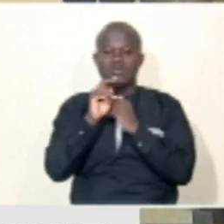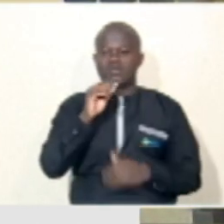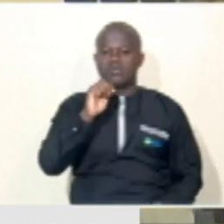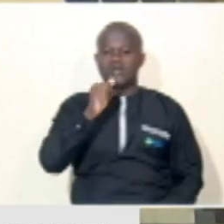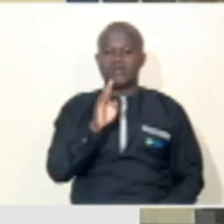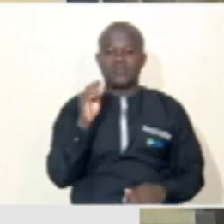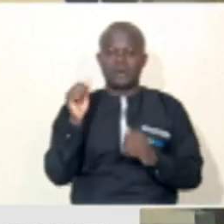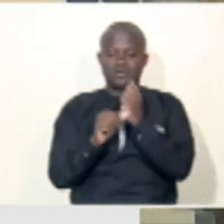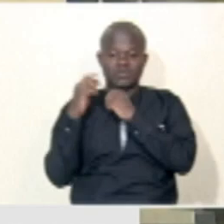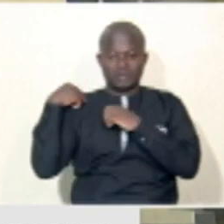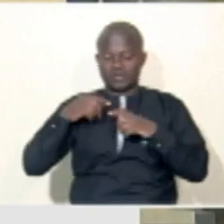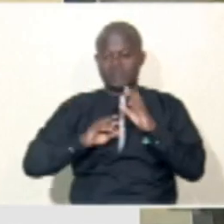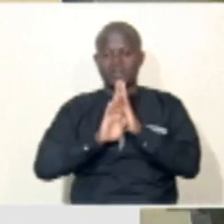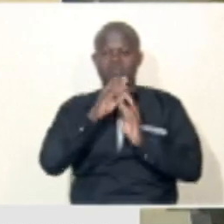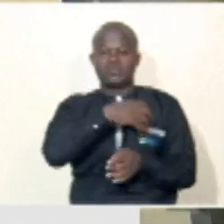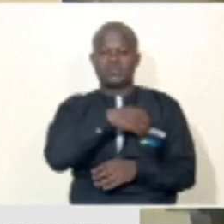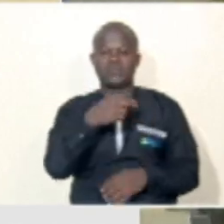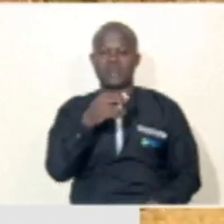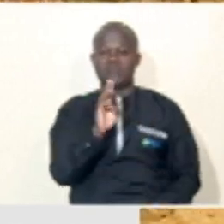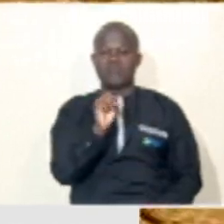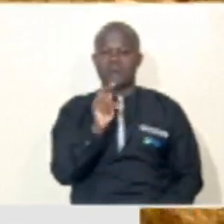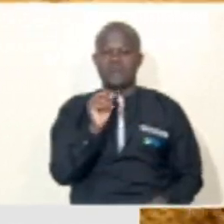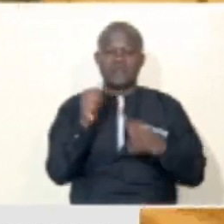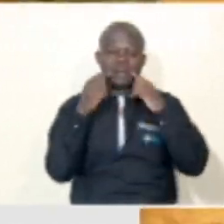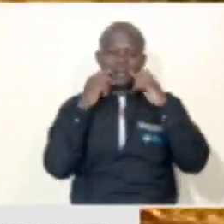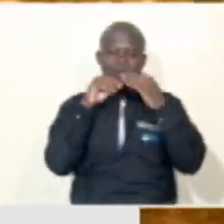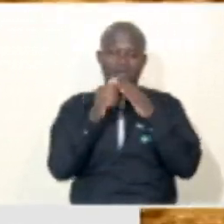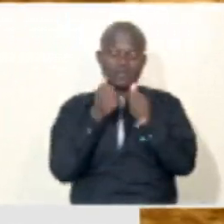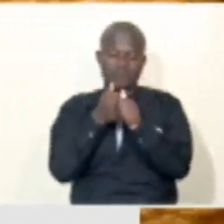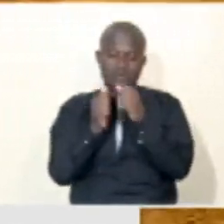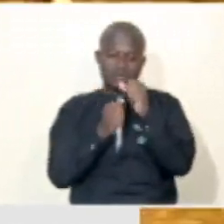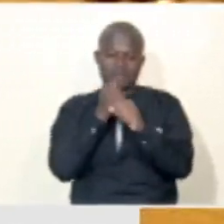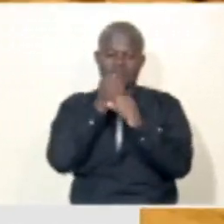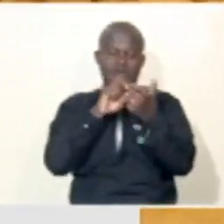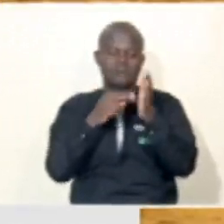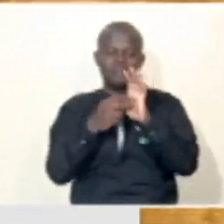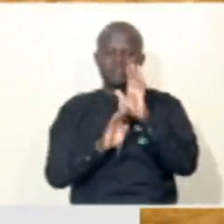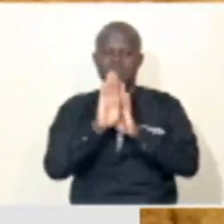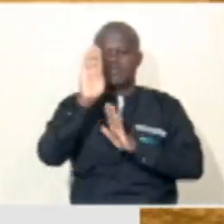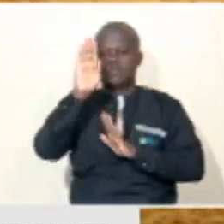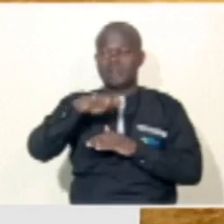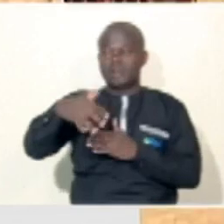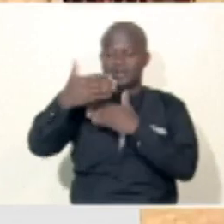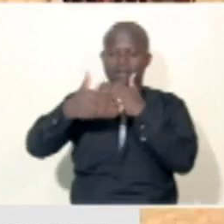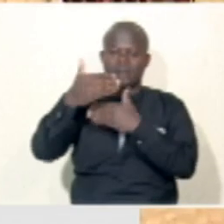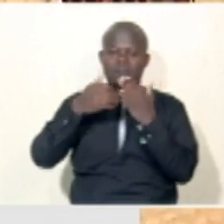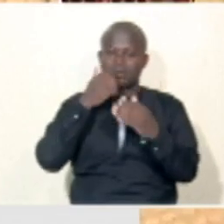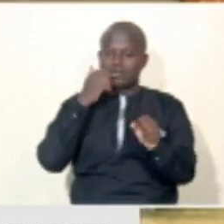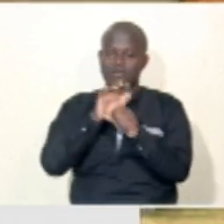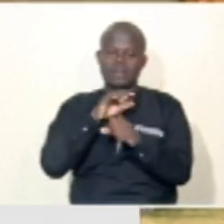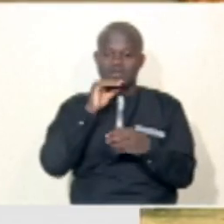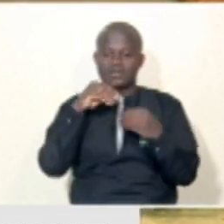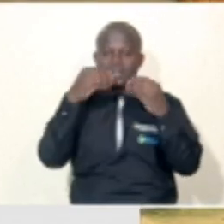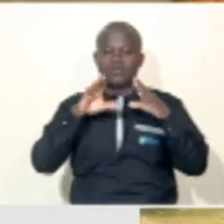Nyamagabe wungirije ushinzwe iterambere ry'ubukungu Habimana Tade avuga ko buri mwaka hakorwa imishinga iteza imbere abaturiye parike akizeza abo batarahabwa